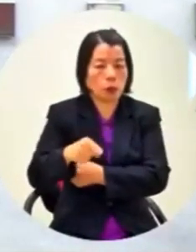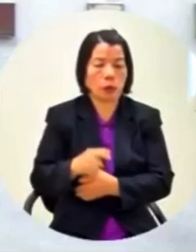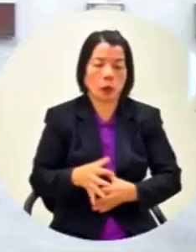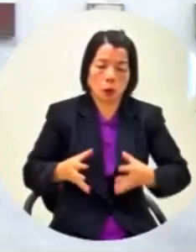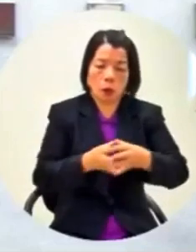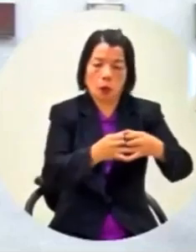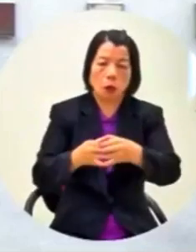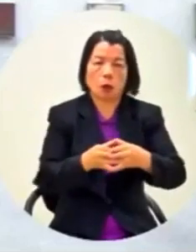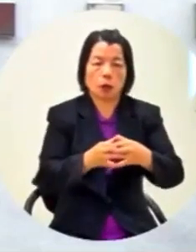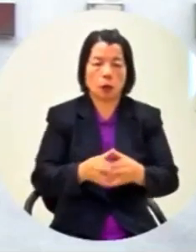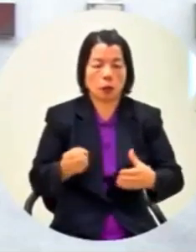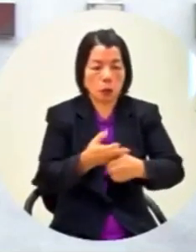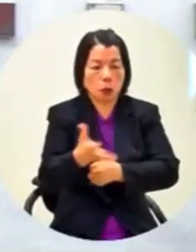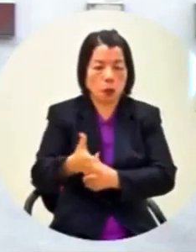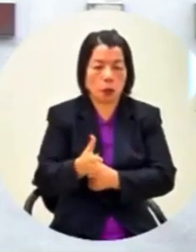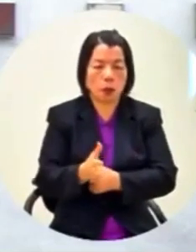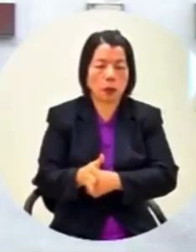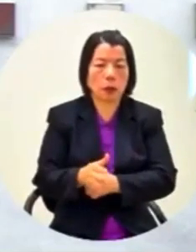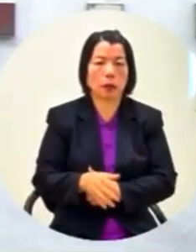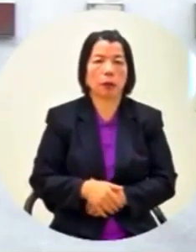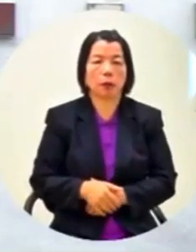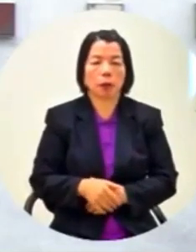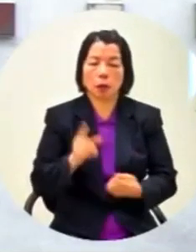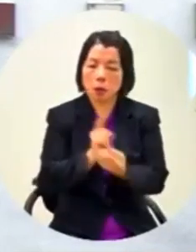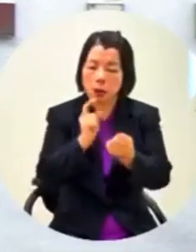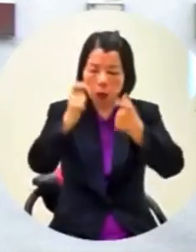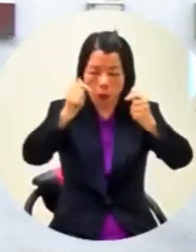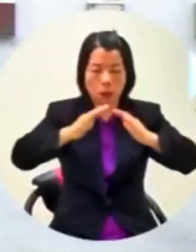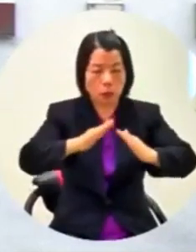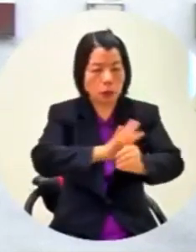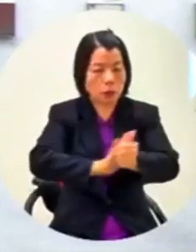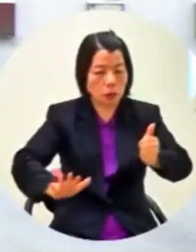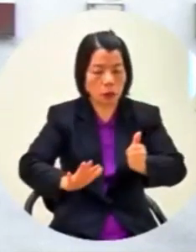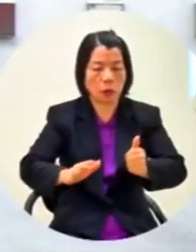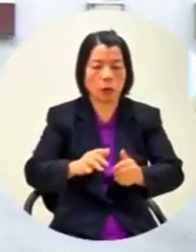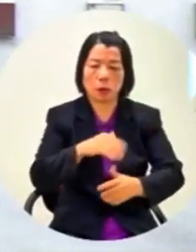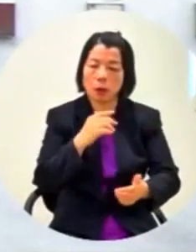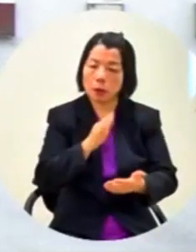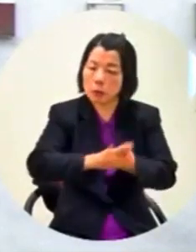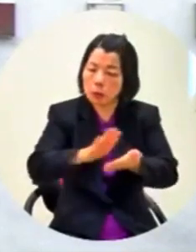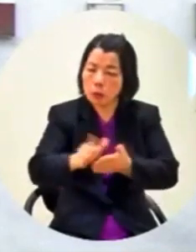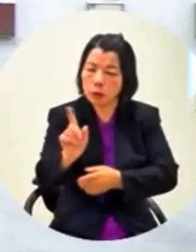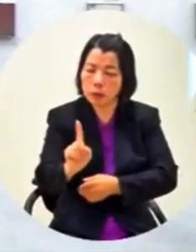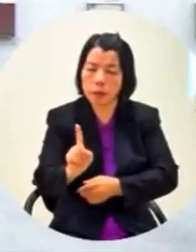群聚感染疫情对高雄市的影响以及因应措施，